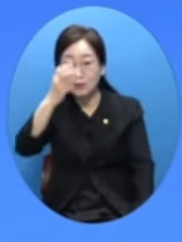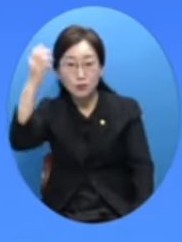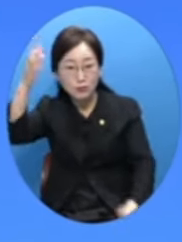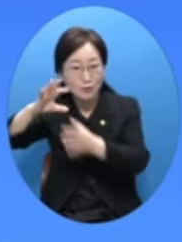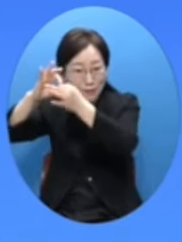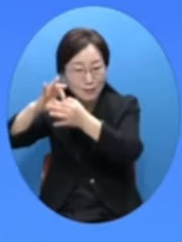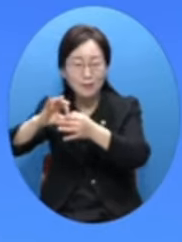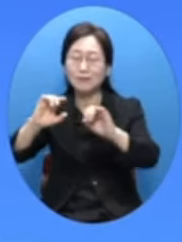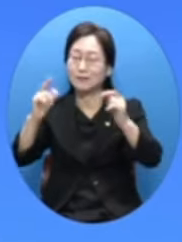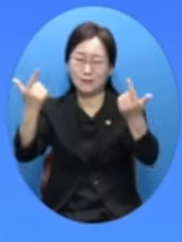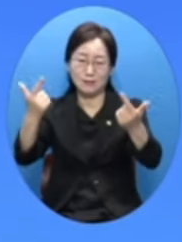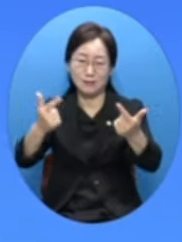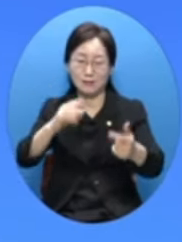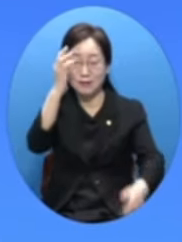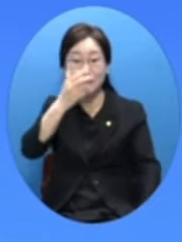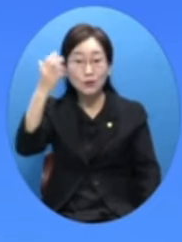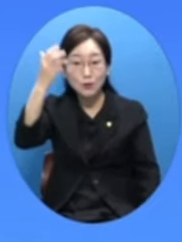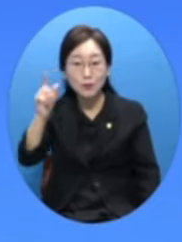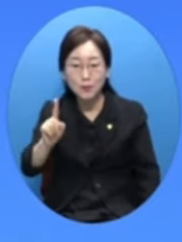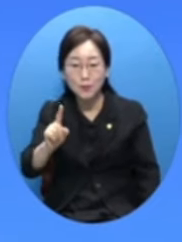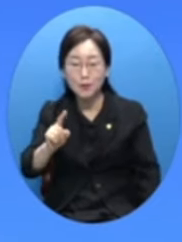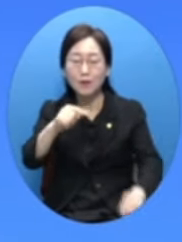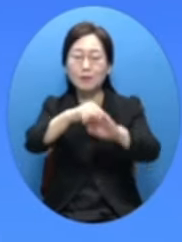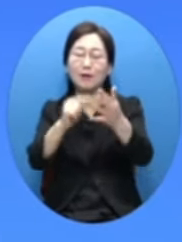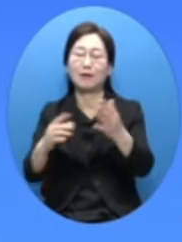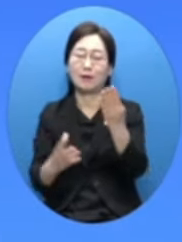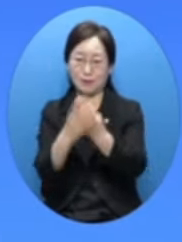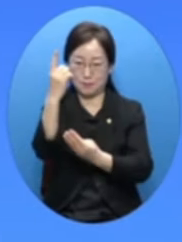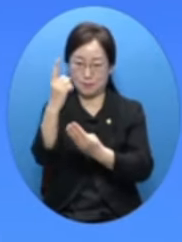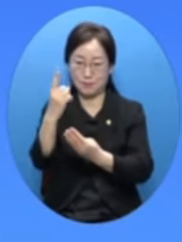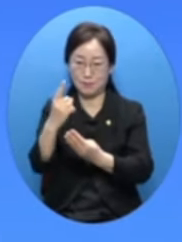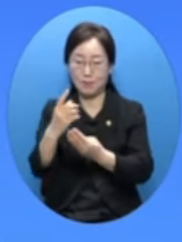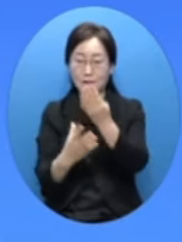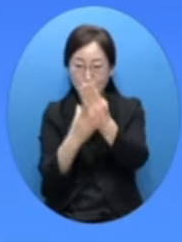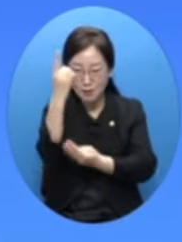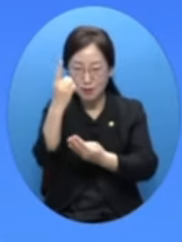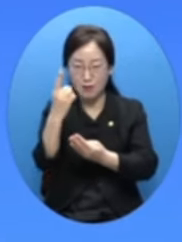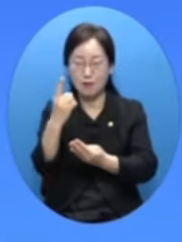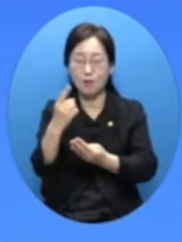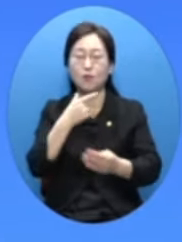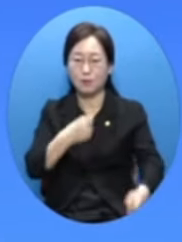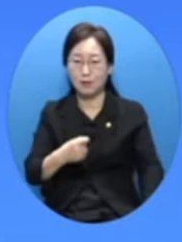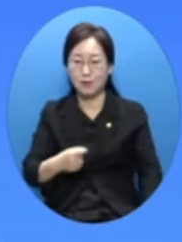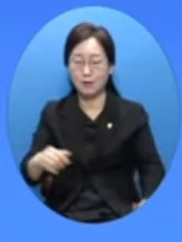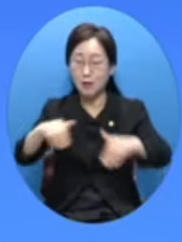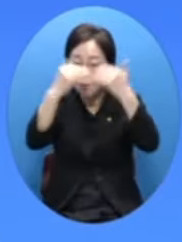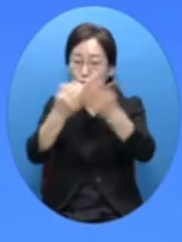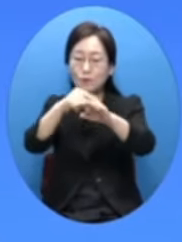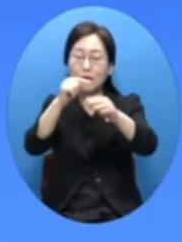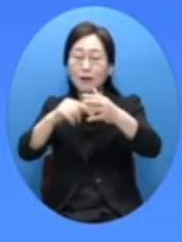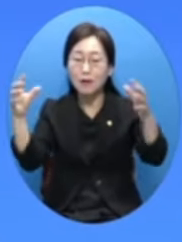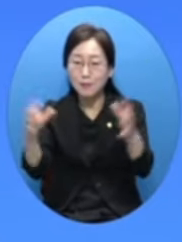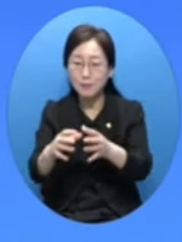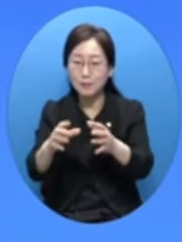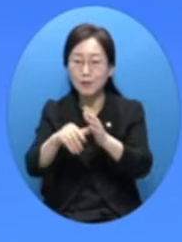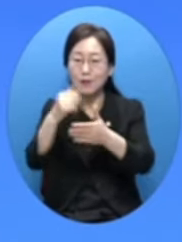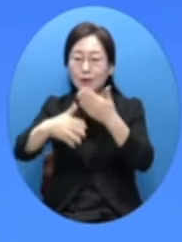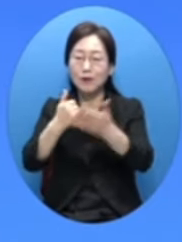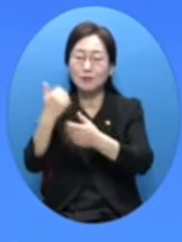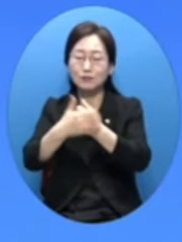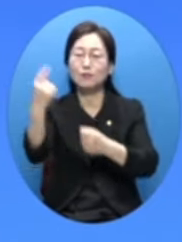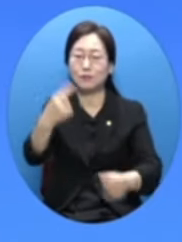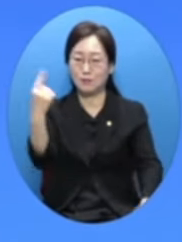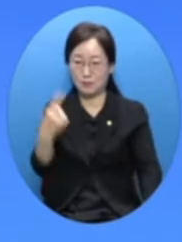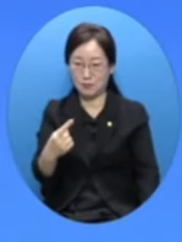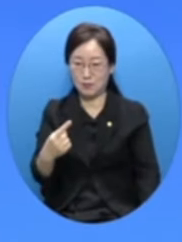아닙니다. 성령 역사는 하나 되게 하는 역사인 것입니다. 하나가 되어야 되는 것입니다. 우리 모두가 한마음대로 주고 성일 때 하나님의 은혜가 임하게 되는